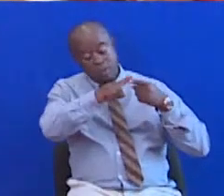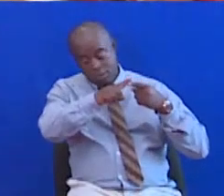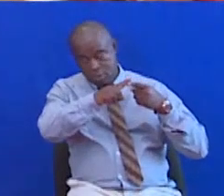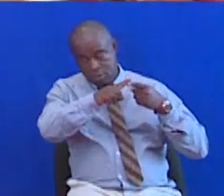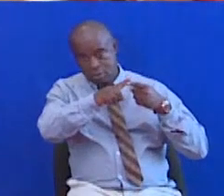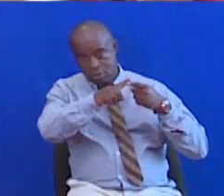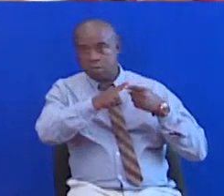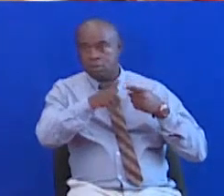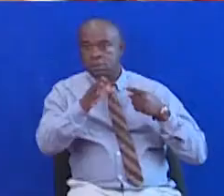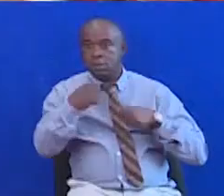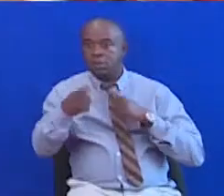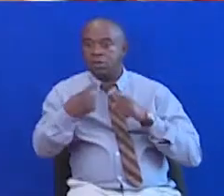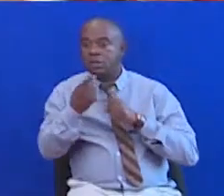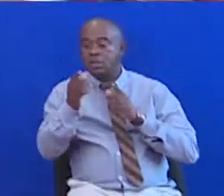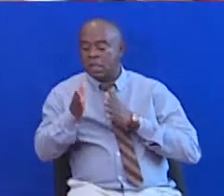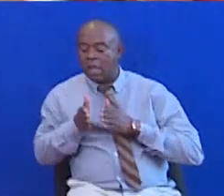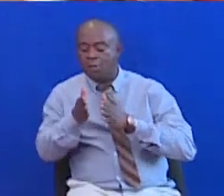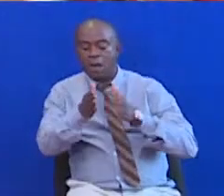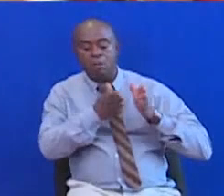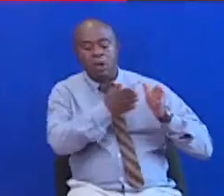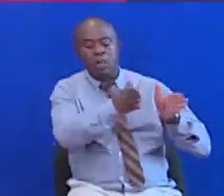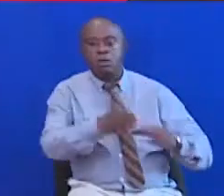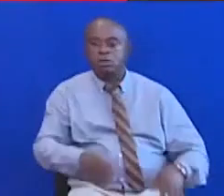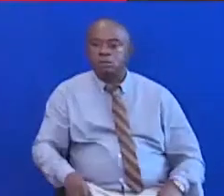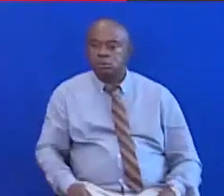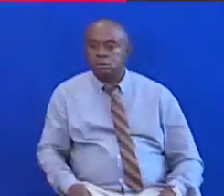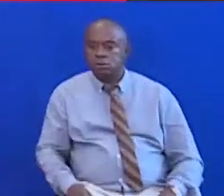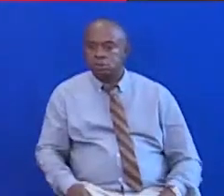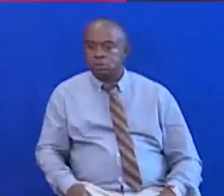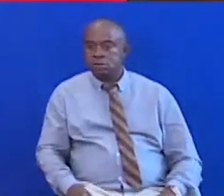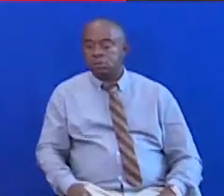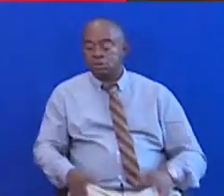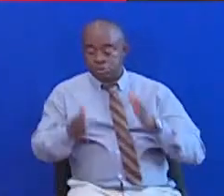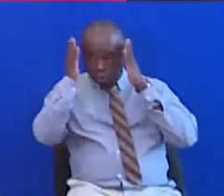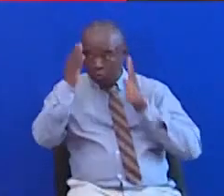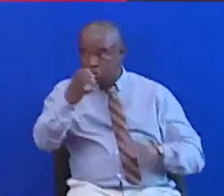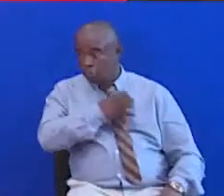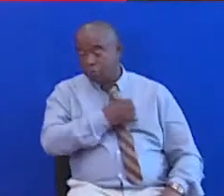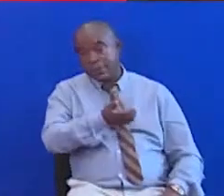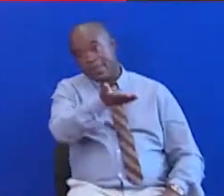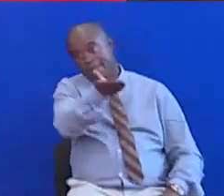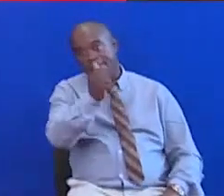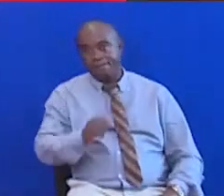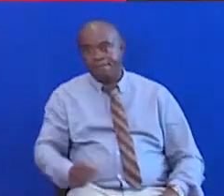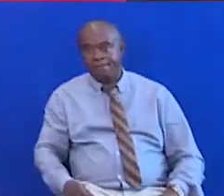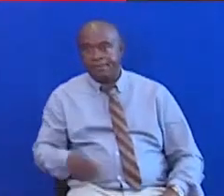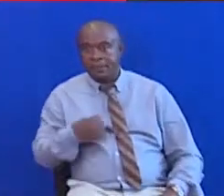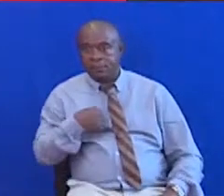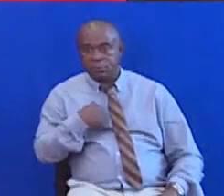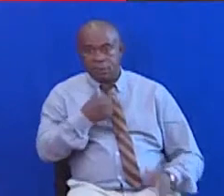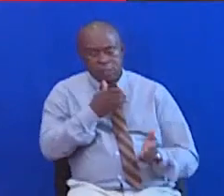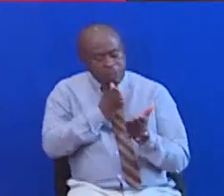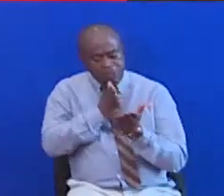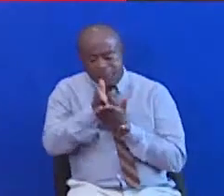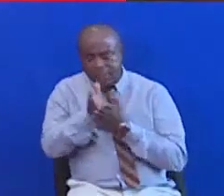miradi ya barabara. Mheshimiwa Waziri, nimepitia randama lako